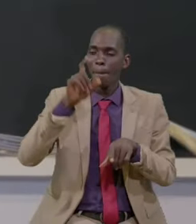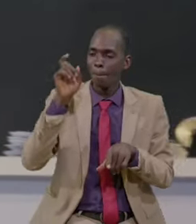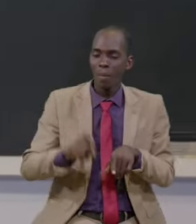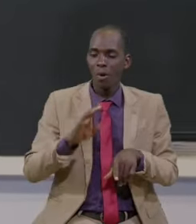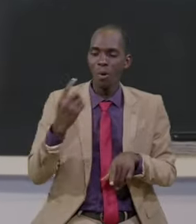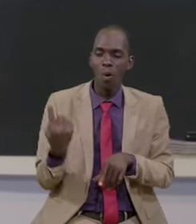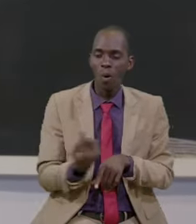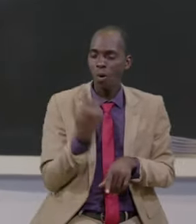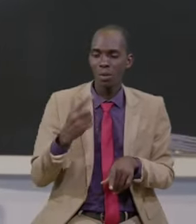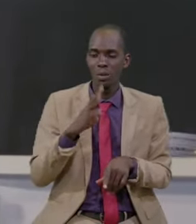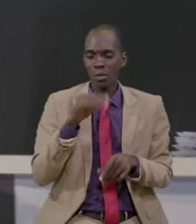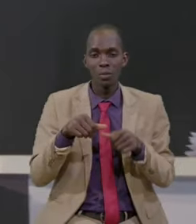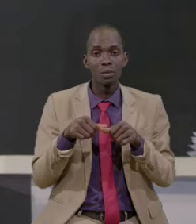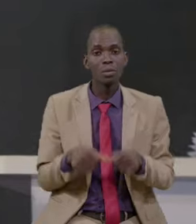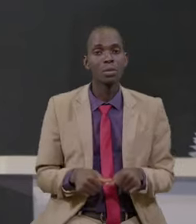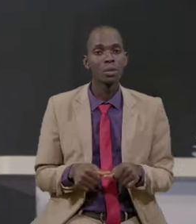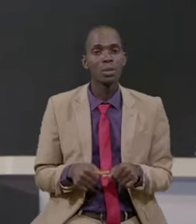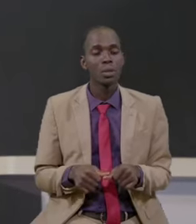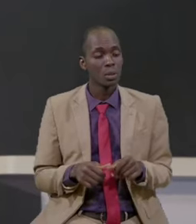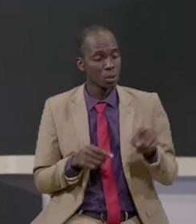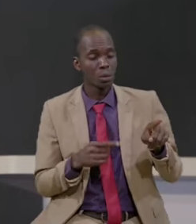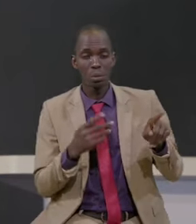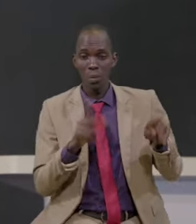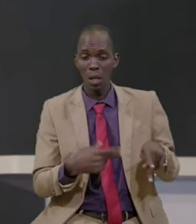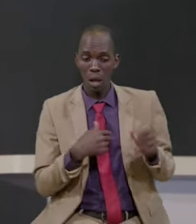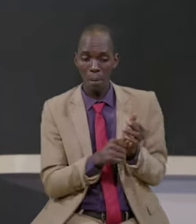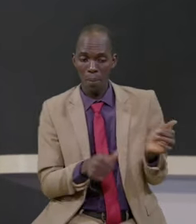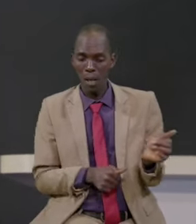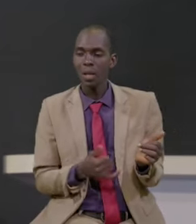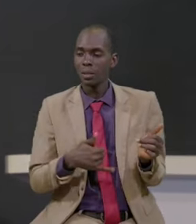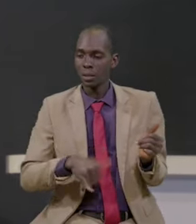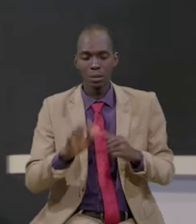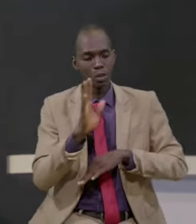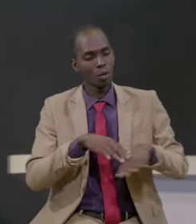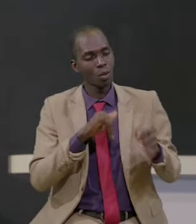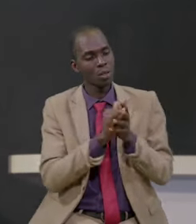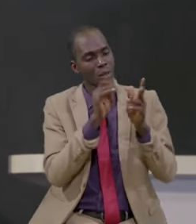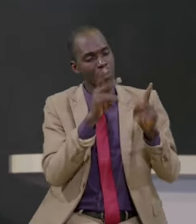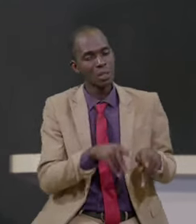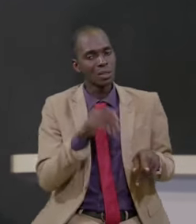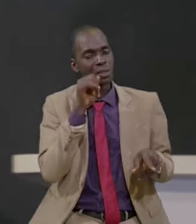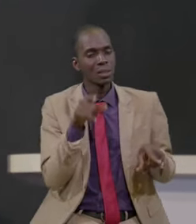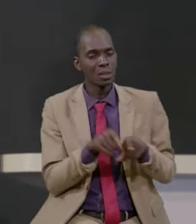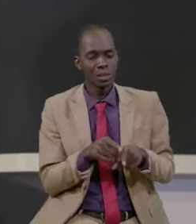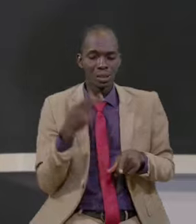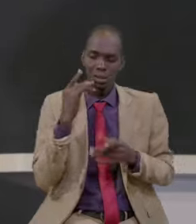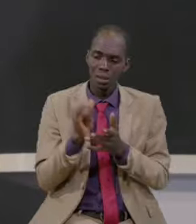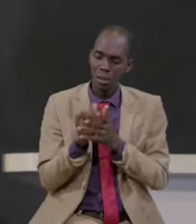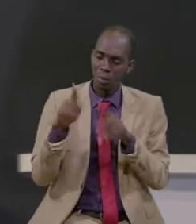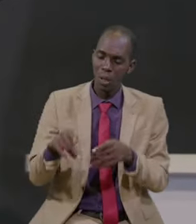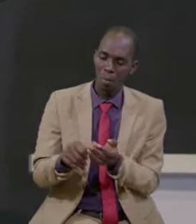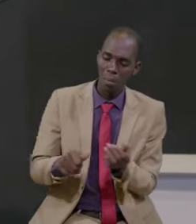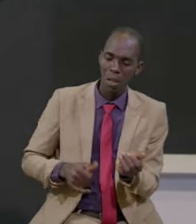sœur, oh, tu vois que la personne a rétrogradé, ne suit plus Christ, la personne ne vit plus, ne mène plus la vie qu'elle doit